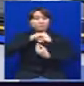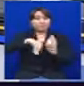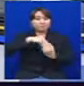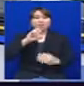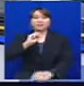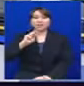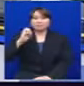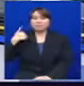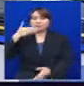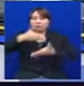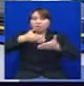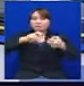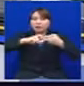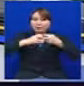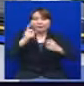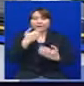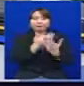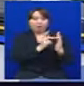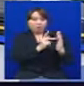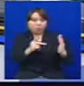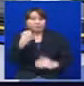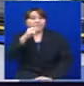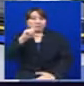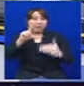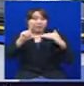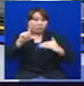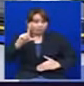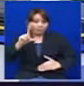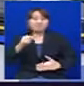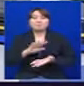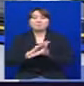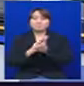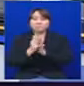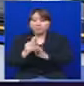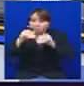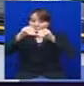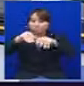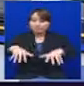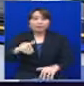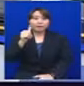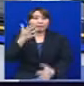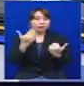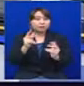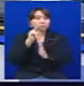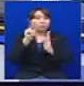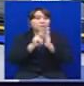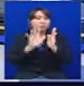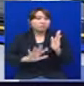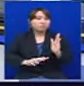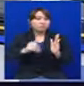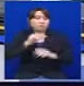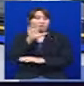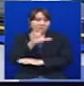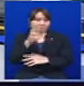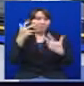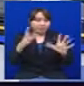ะคะโดยเฉพาะคนที่มีหนี้ไม่เกิน10ล้านบาทก็สามารถเข้ามาปรับโครงสร้างหนี้ได้เพราะว่าตอนนี้กฎหมายฟื้นฟูกิจการมีผลบังคับ